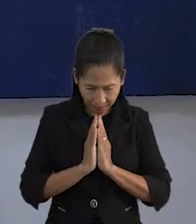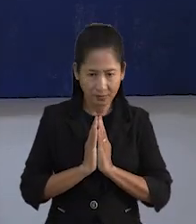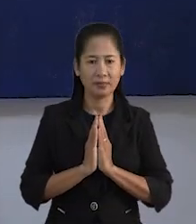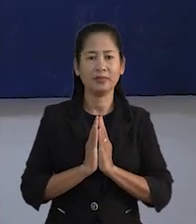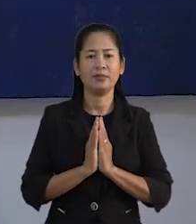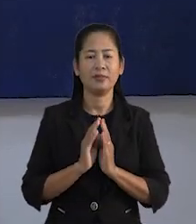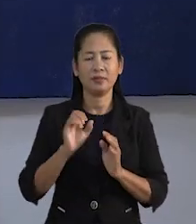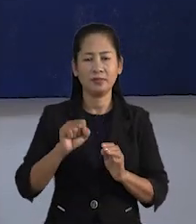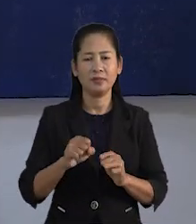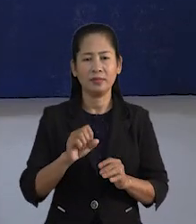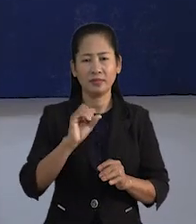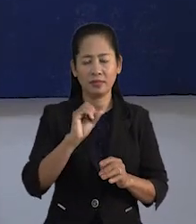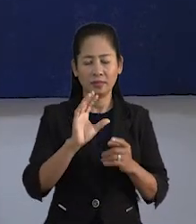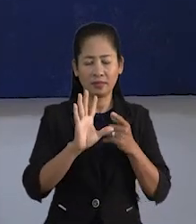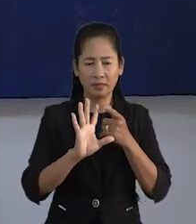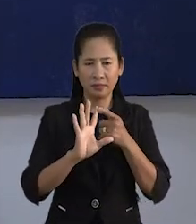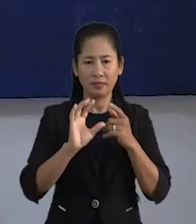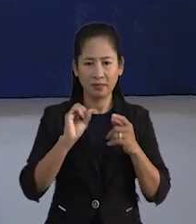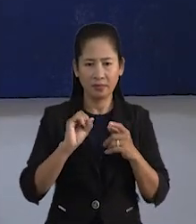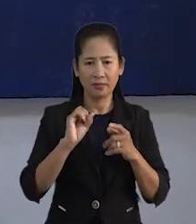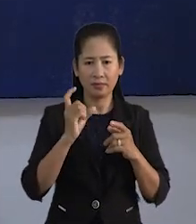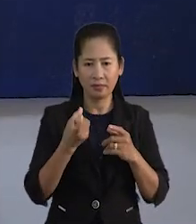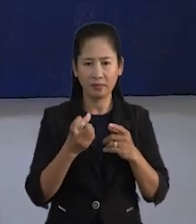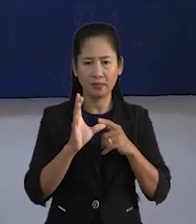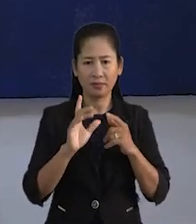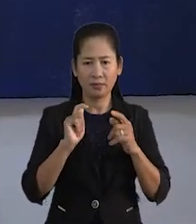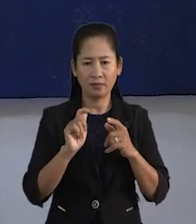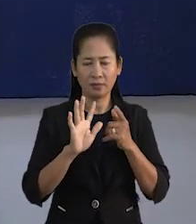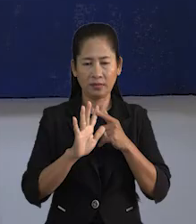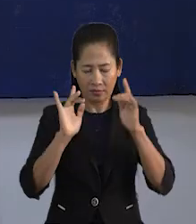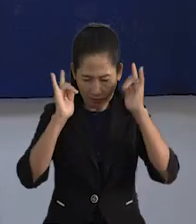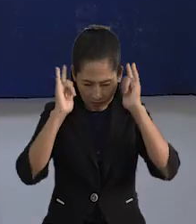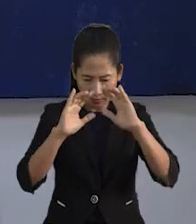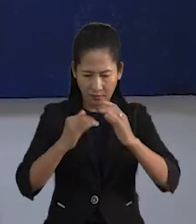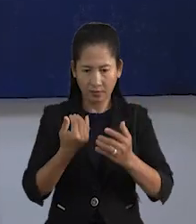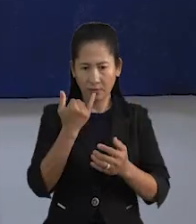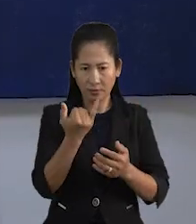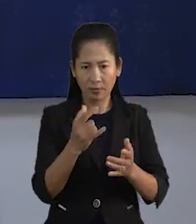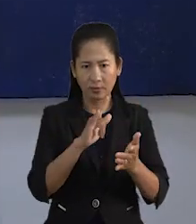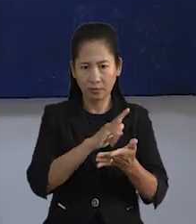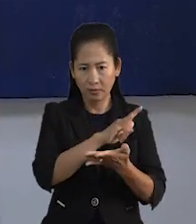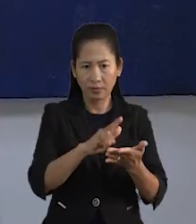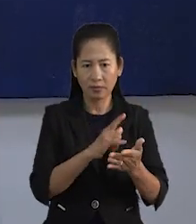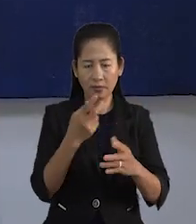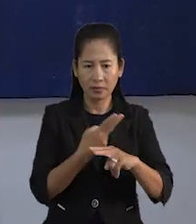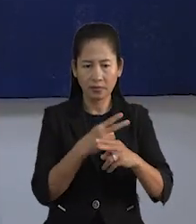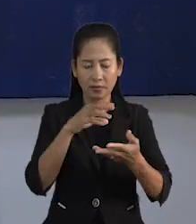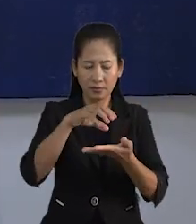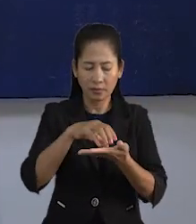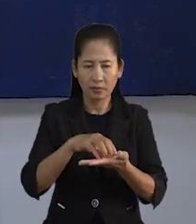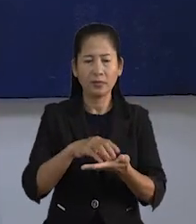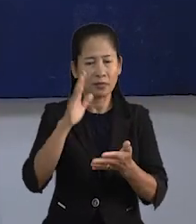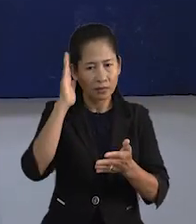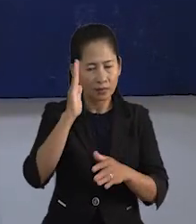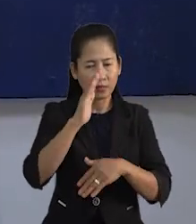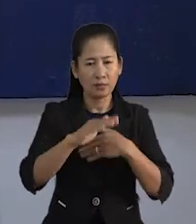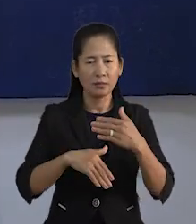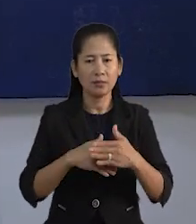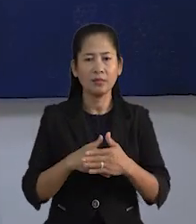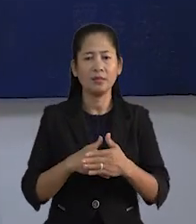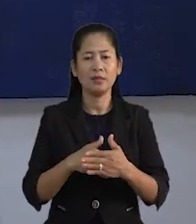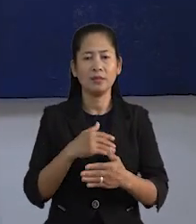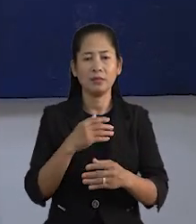ជំរាបសួរ ខ្ញុំបាទឈ្មោះលឹមសុគន្ធតារាជាគ្រូបង្រៀនថ្នាក់ទី6នៃសាលាបឋមសិក្សាអនុវត្តរាជធានីសួស្ដីកូន